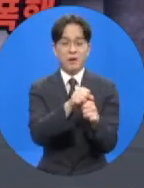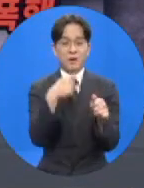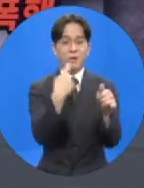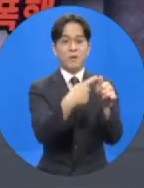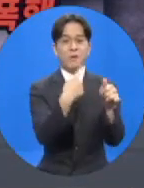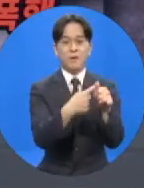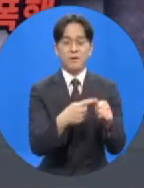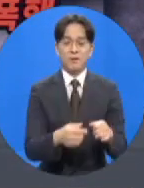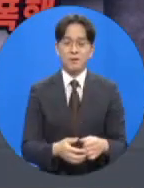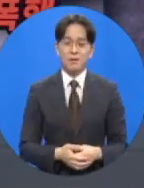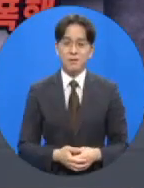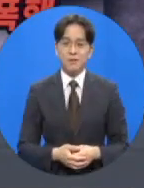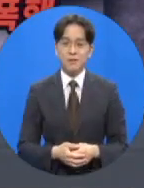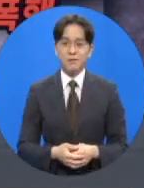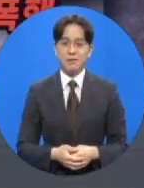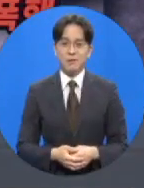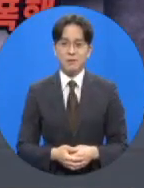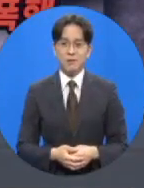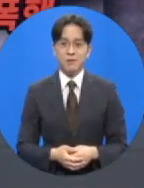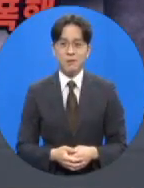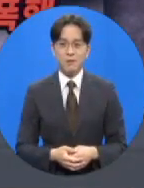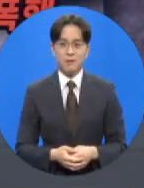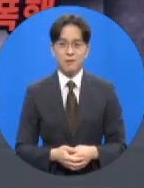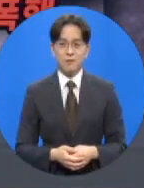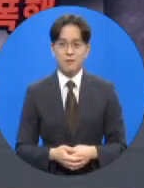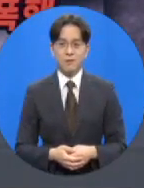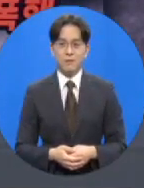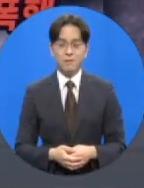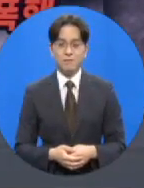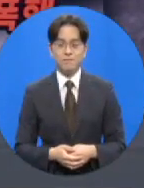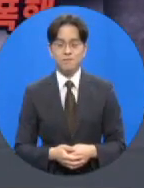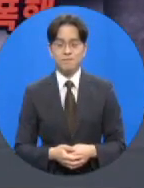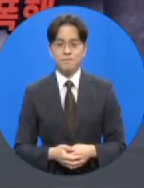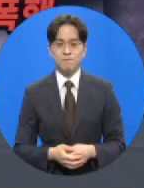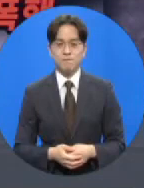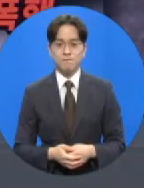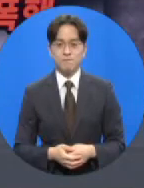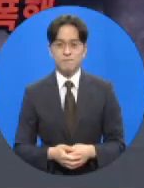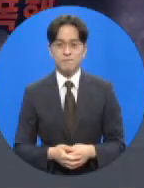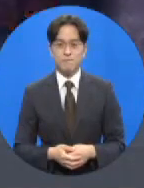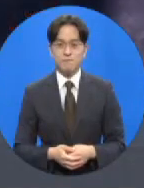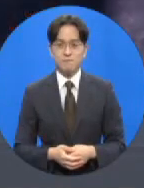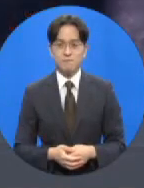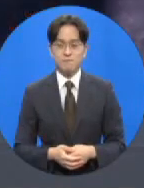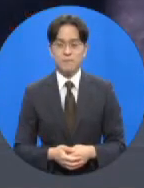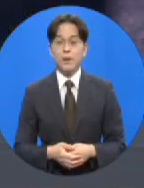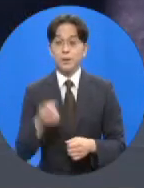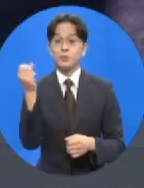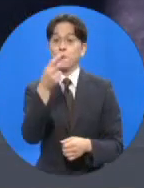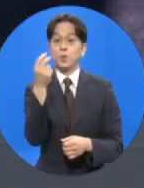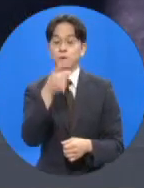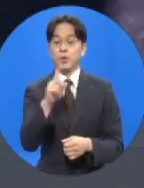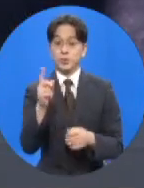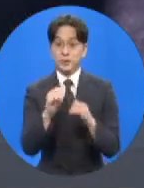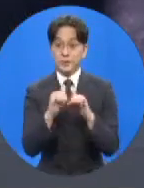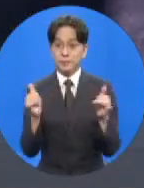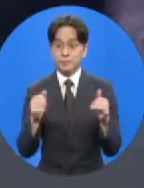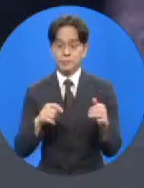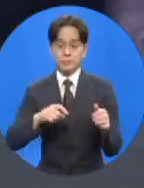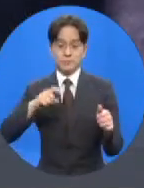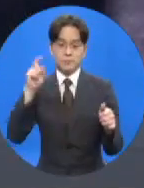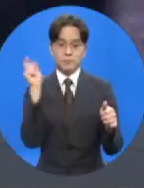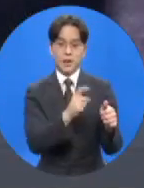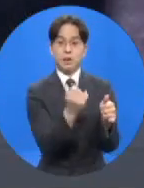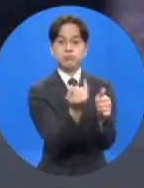욕을 먹어야 합니까? 아닙니다. 아니네요. 혼자 확진된 게 억울하다면서 보건소 직원들에게